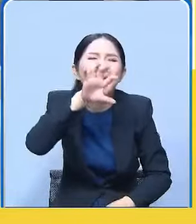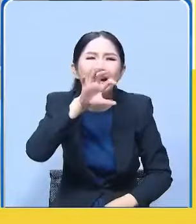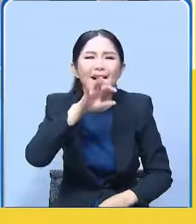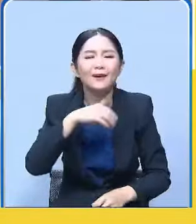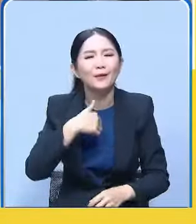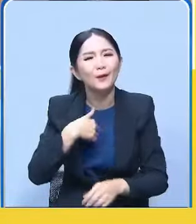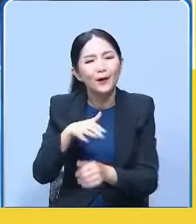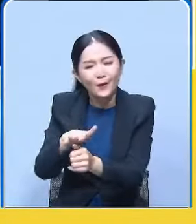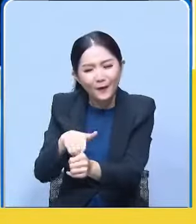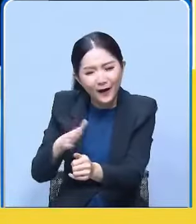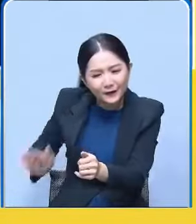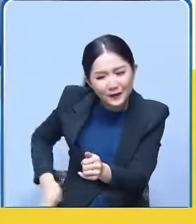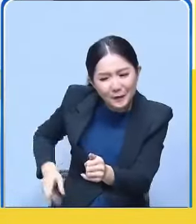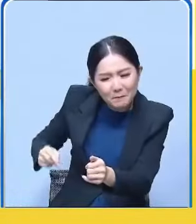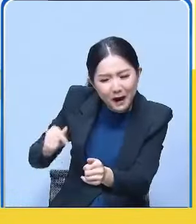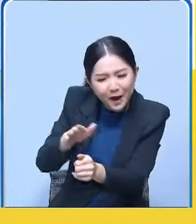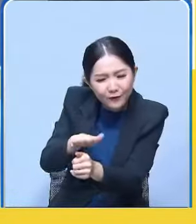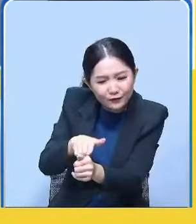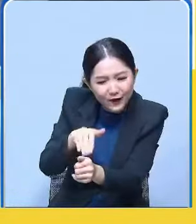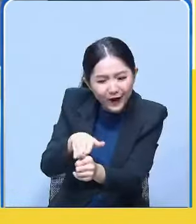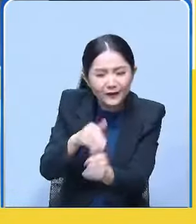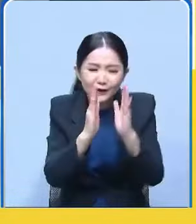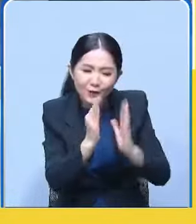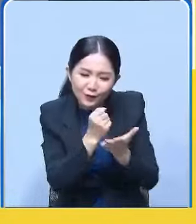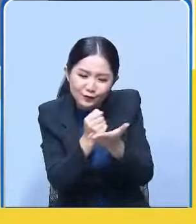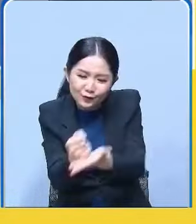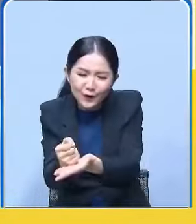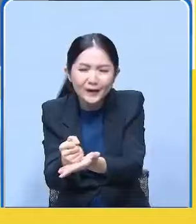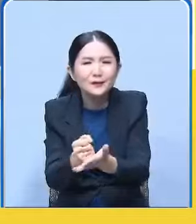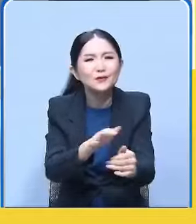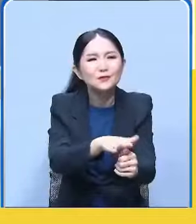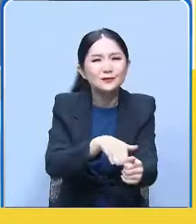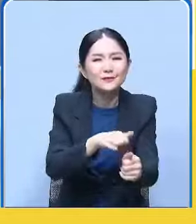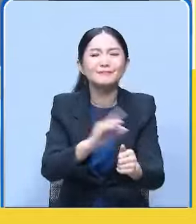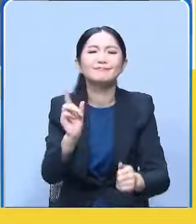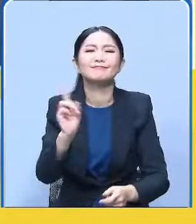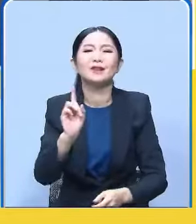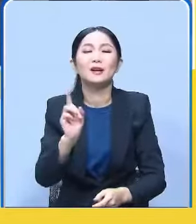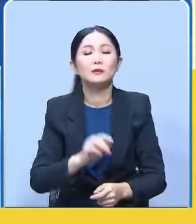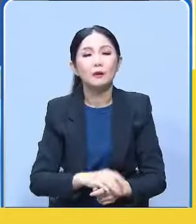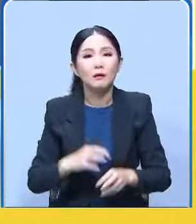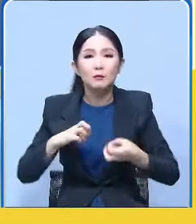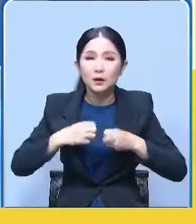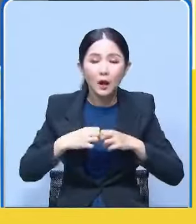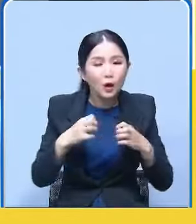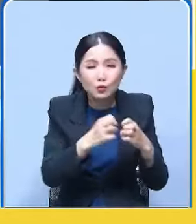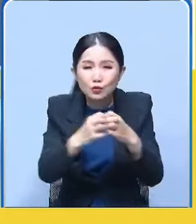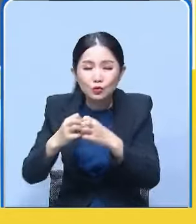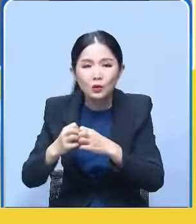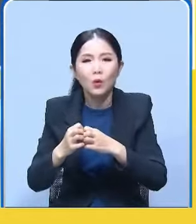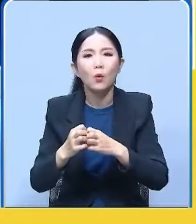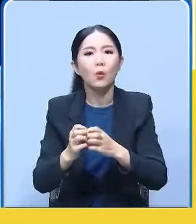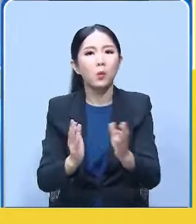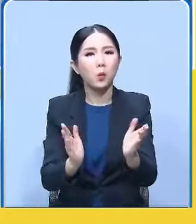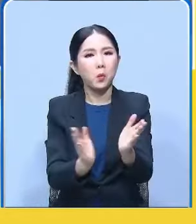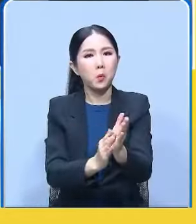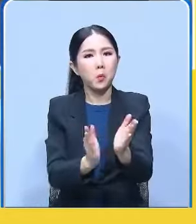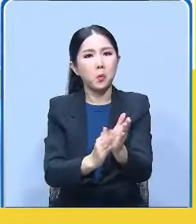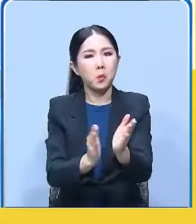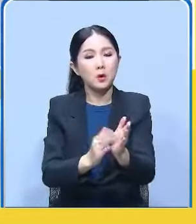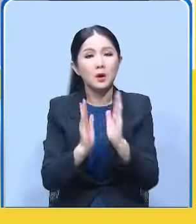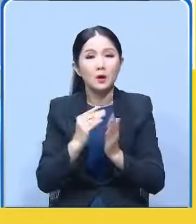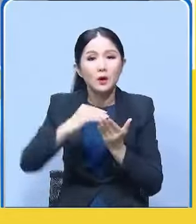ใครก่อนดีระหว่างน้องหมากับคนช่วยนะคะคุณผู้ชมแต่ก็เป็นความวุ่นวายที่ต้องชื่นชมอ่ะนะนักศึกษาชั้นปีที่